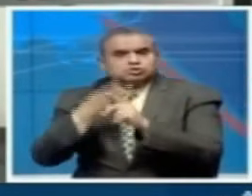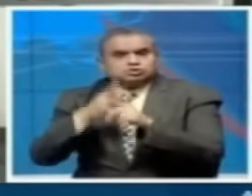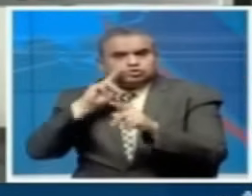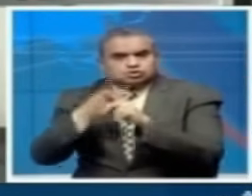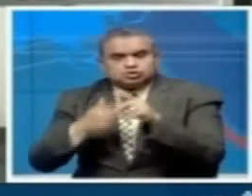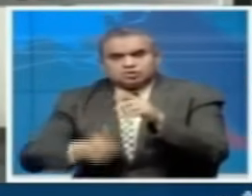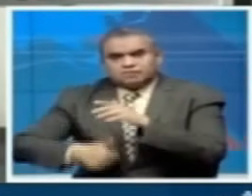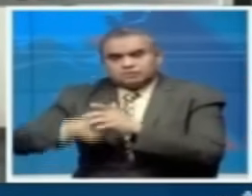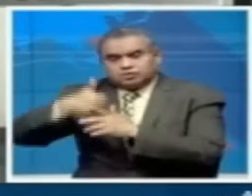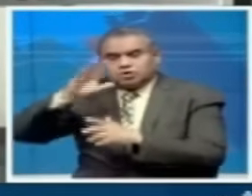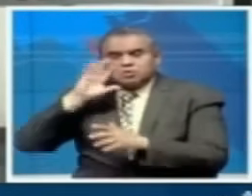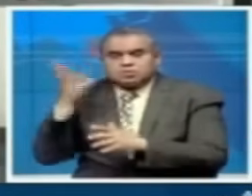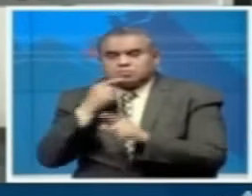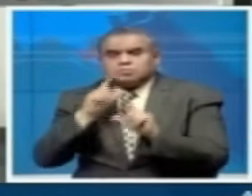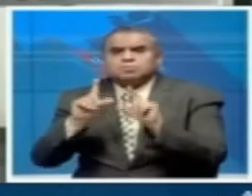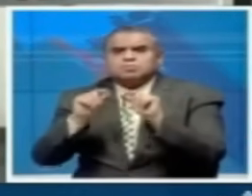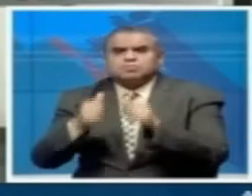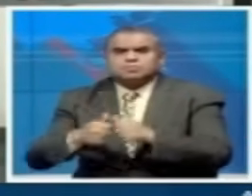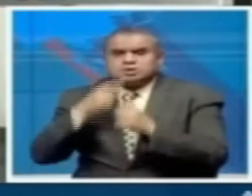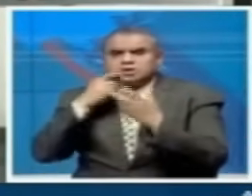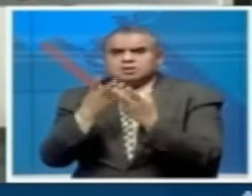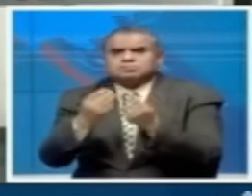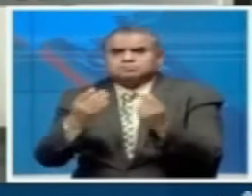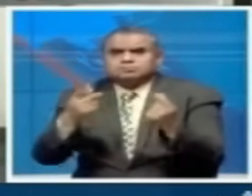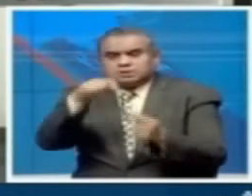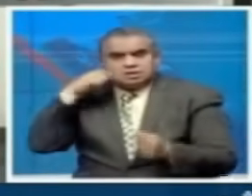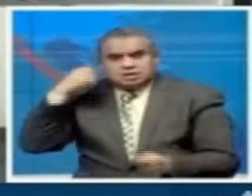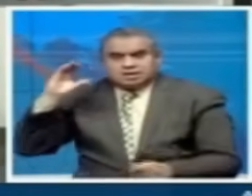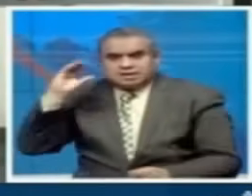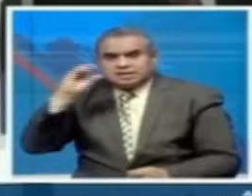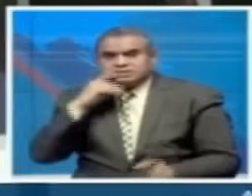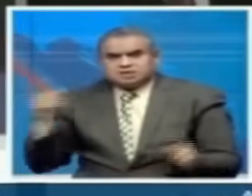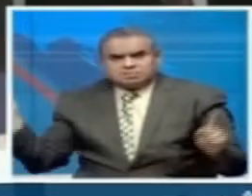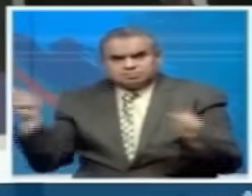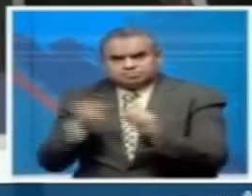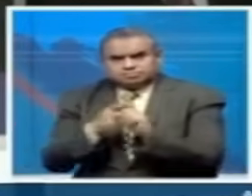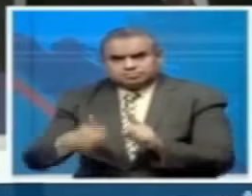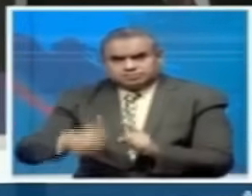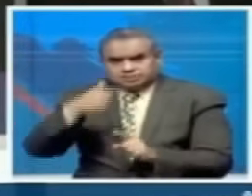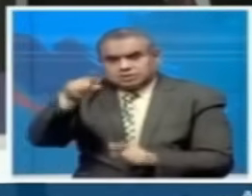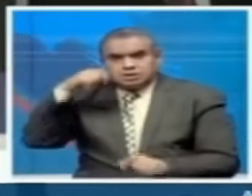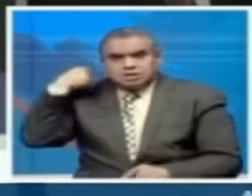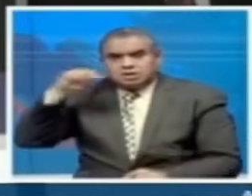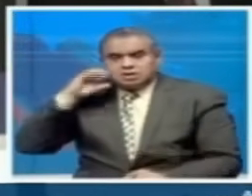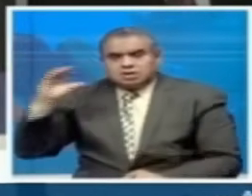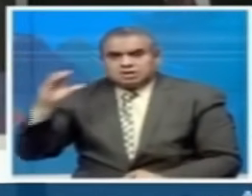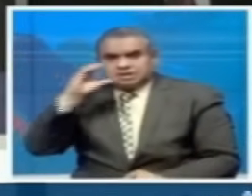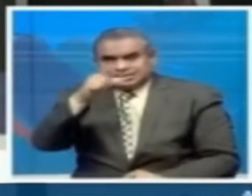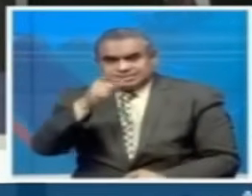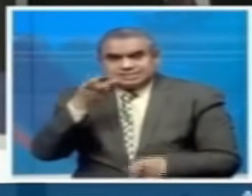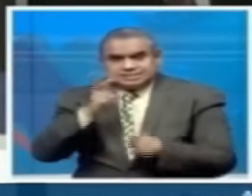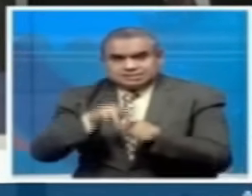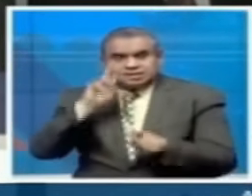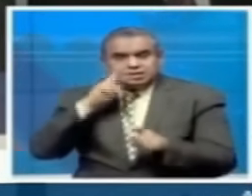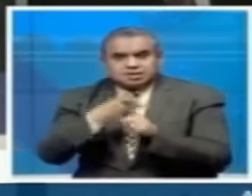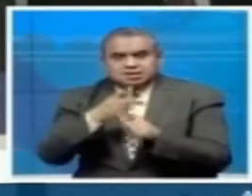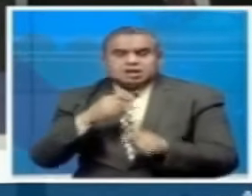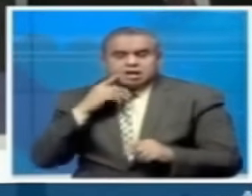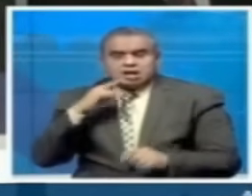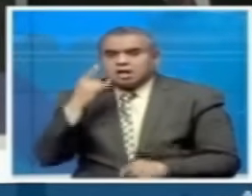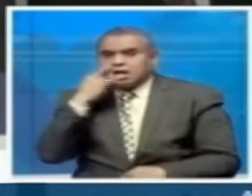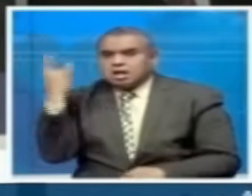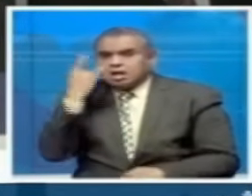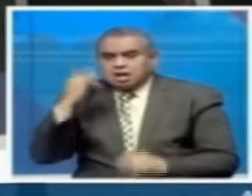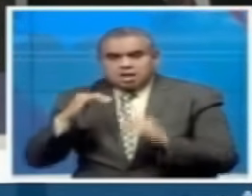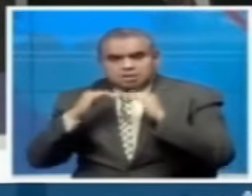احنا لو قعدنا نعد على الحاجات اللي عملها ست رئيس هناخد وقت كبير. الرئيس عبد الفتاح السيسي احنا شفنا فيه الامن والامان، شفنا